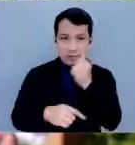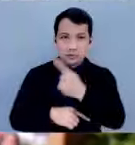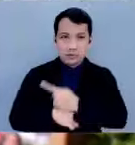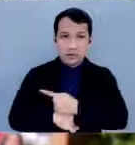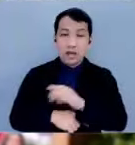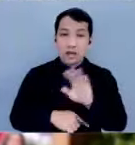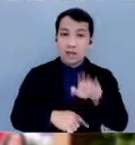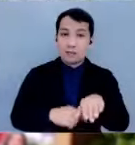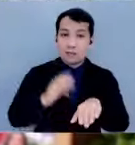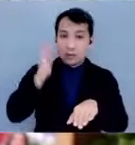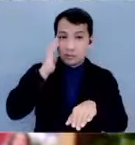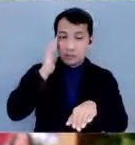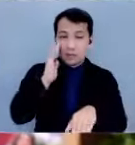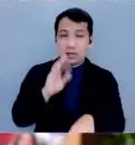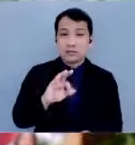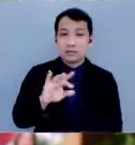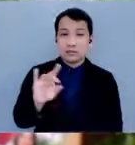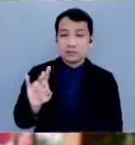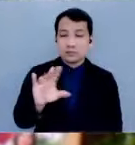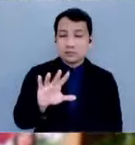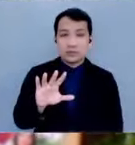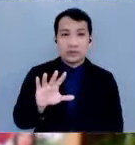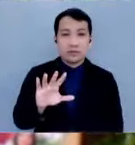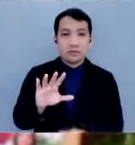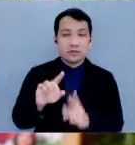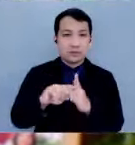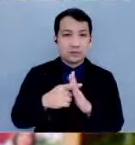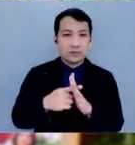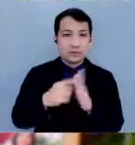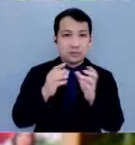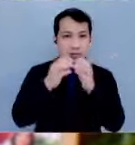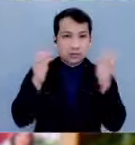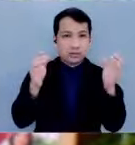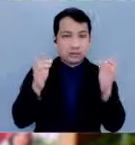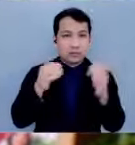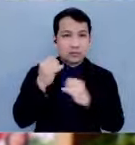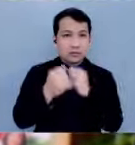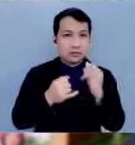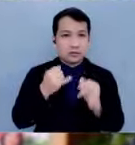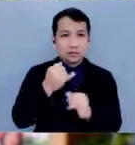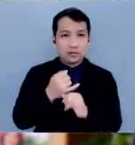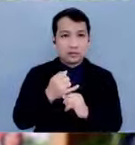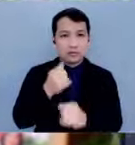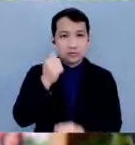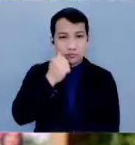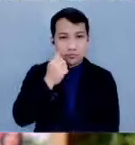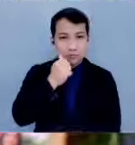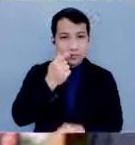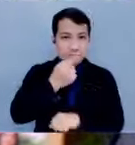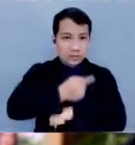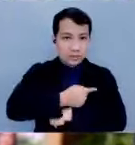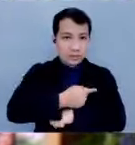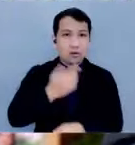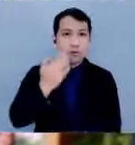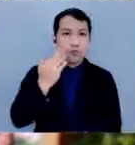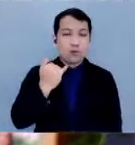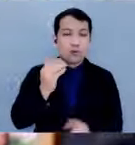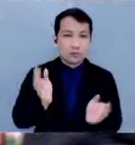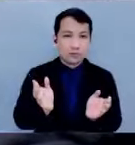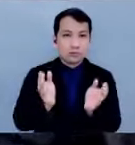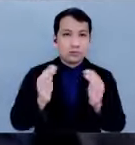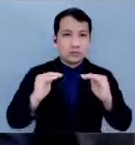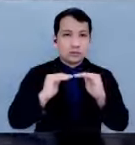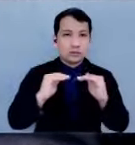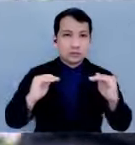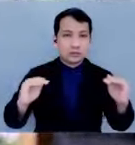na 1975 pa inumpisahan ang i-celebrate ang International Women's Day. At syempre yan ay para isulong ang pantay na